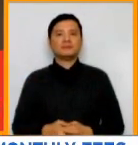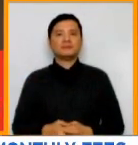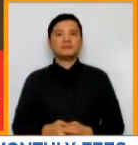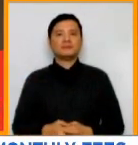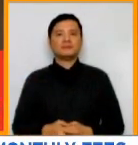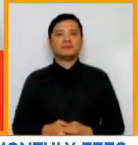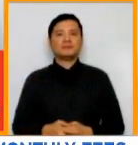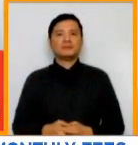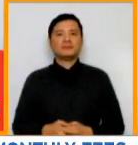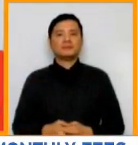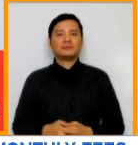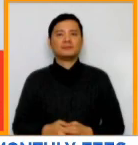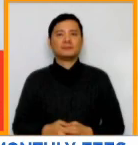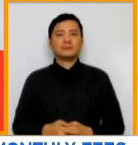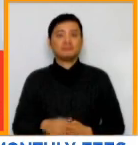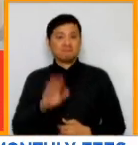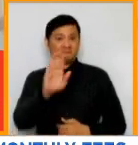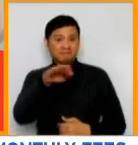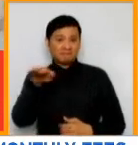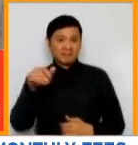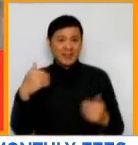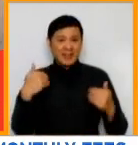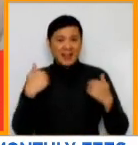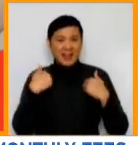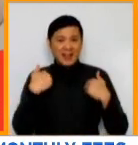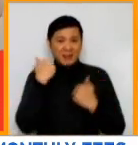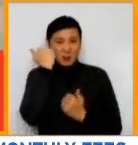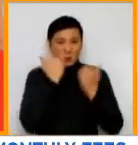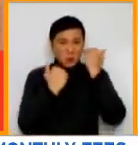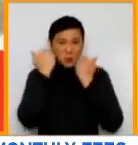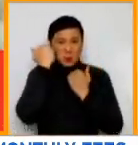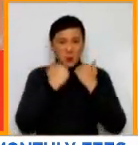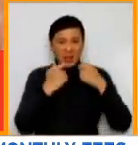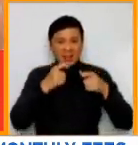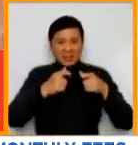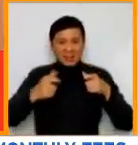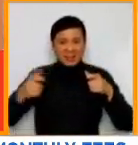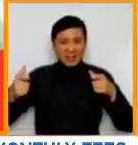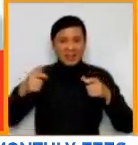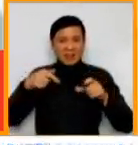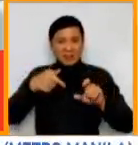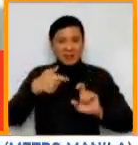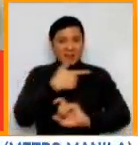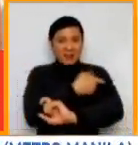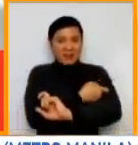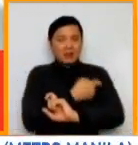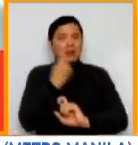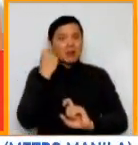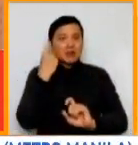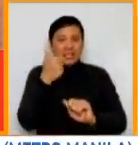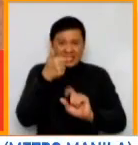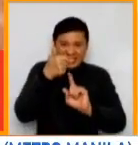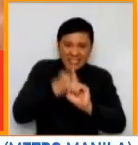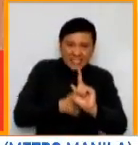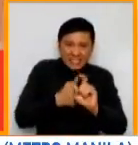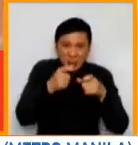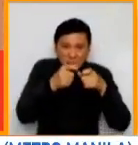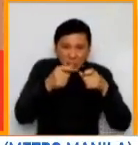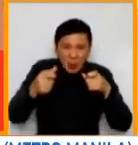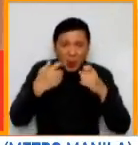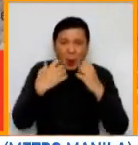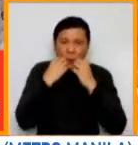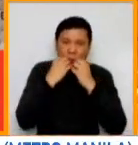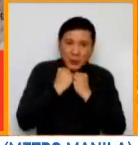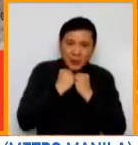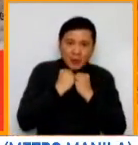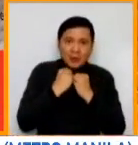Ngayong limitado pa ang supply ng mga bakuna, bawat dose mahalaga. Kaya nang maiulat sa Catarman na 15 dose ng Sinovac